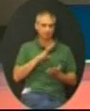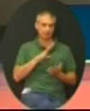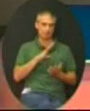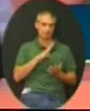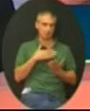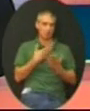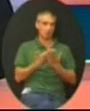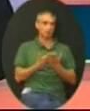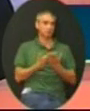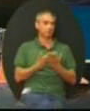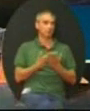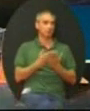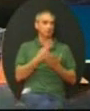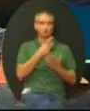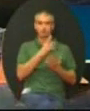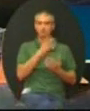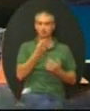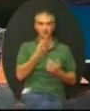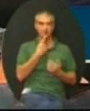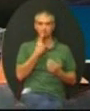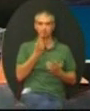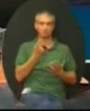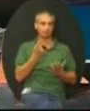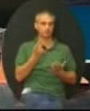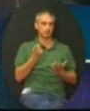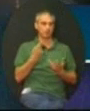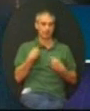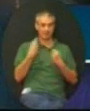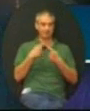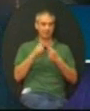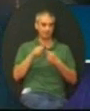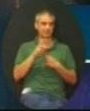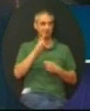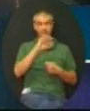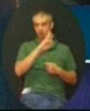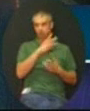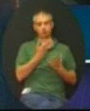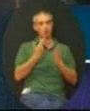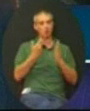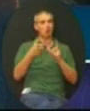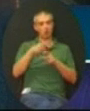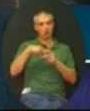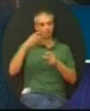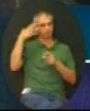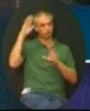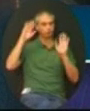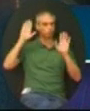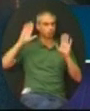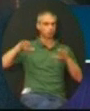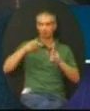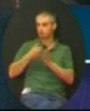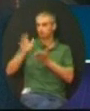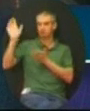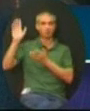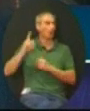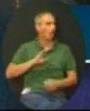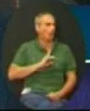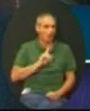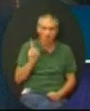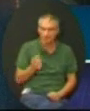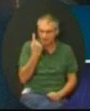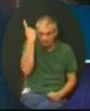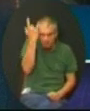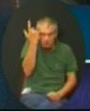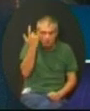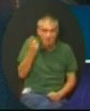הצעה של יואב בא לנסות... אז רגע, לפי מה שאתה אומר, ולפי מה שאומר חבר הכנסת קיש, לדוגמה, אז את הרוב המוסלמי, בוא ניתן למוסלמים. לא, לא, לא הבנת. למה? לא, מה פתאום?